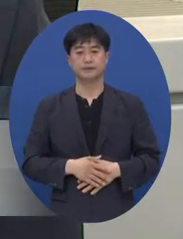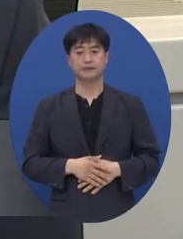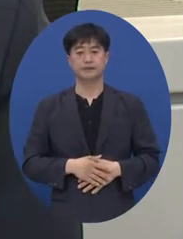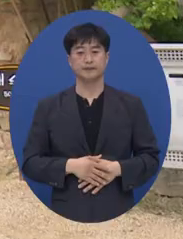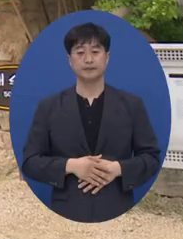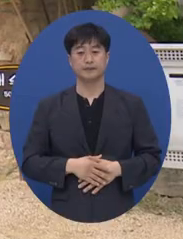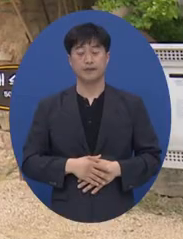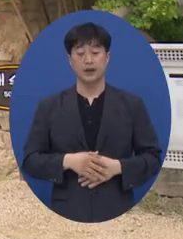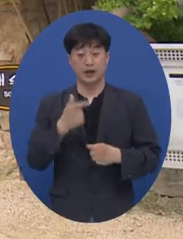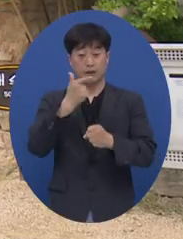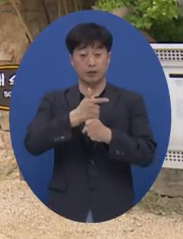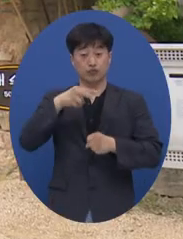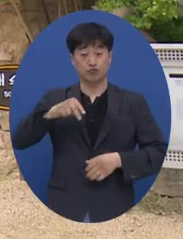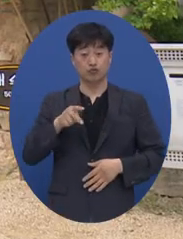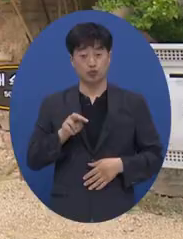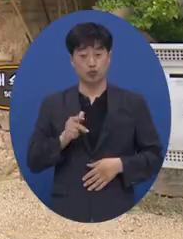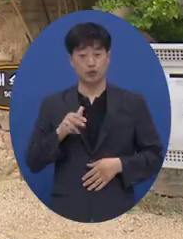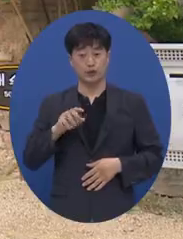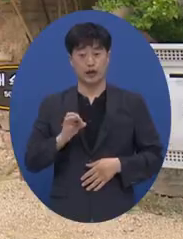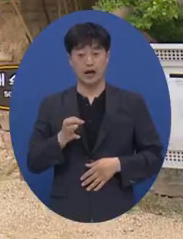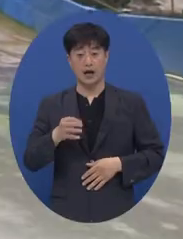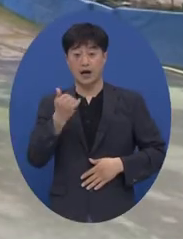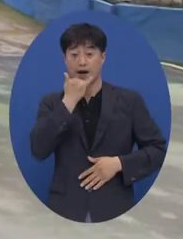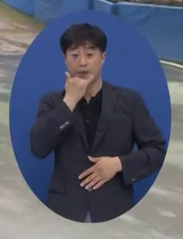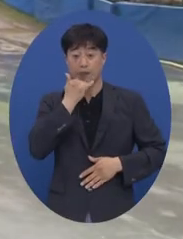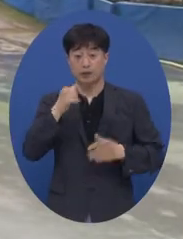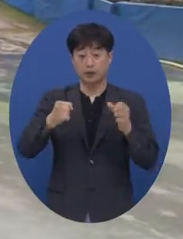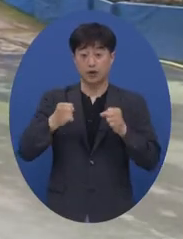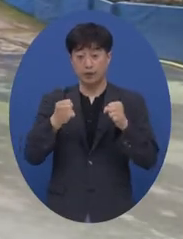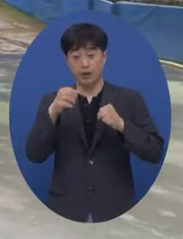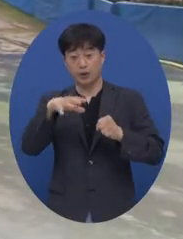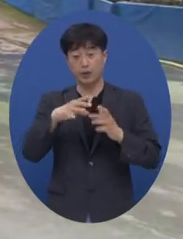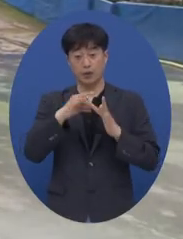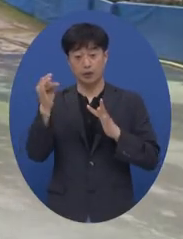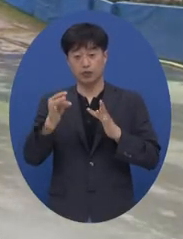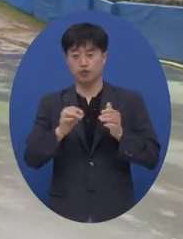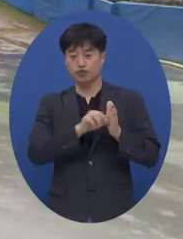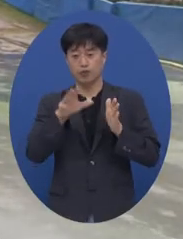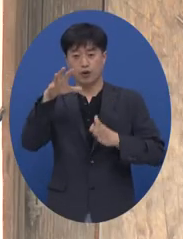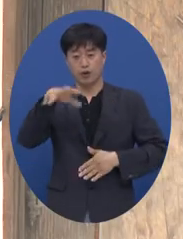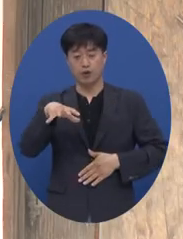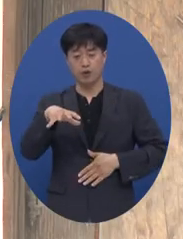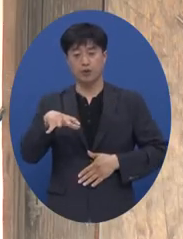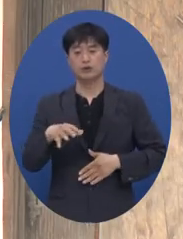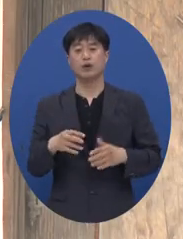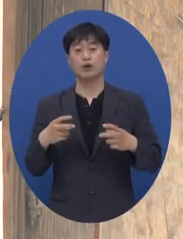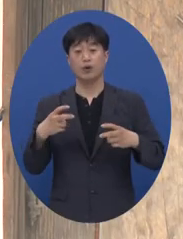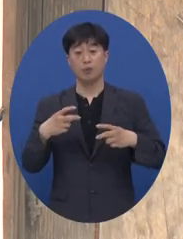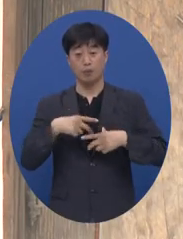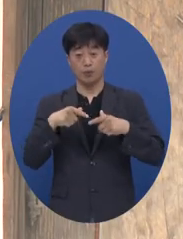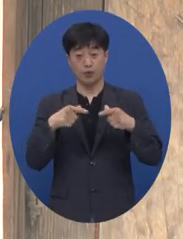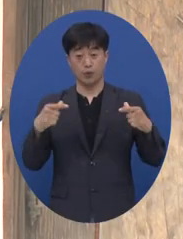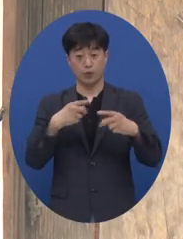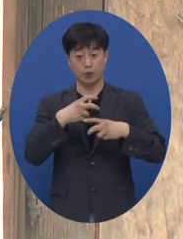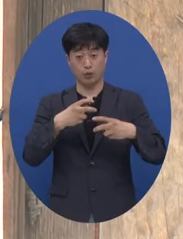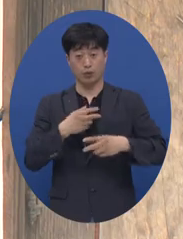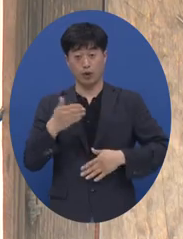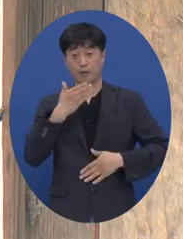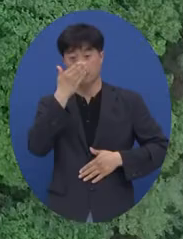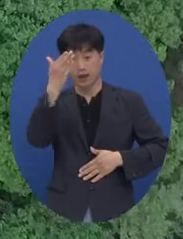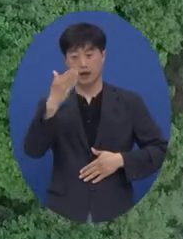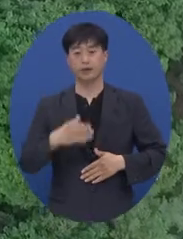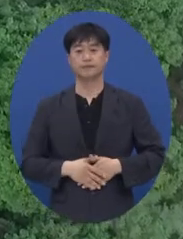했습니다 남양주 수종사 가평 눈썰매장 등 선정된 경기 북구 명소 들은 모두 대중교통으로 도 갈 수